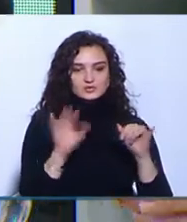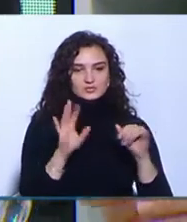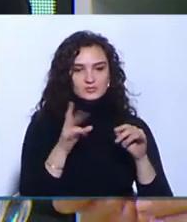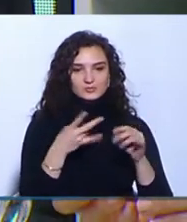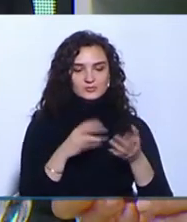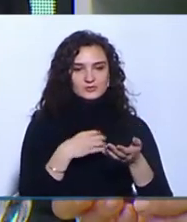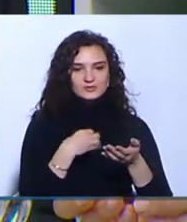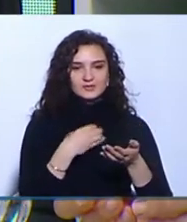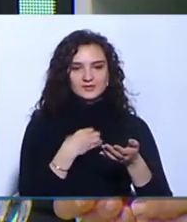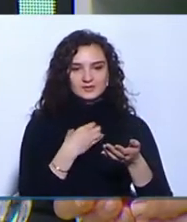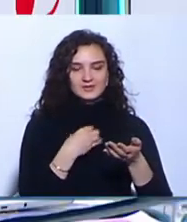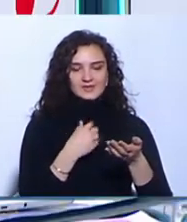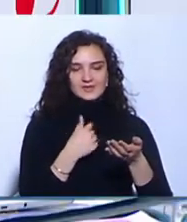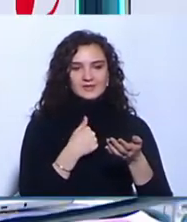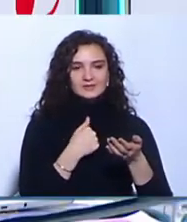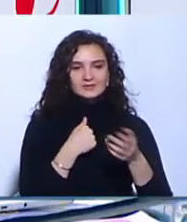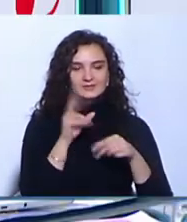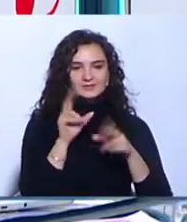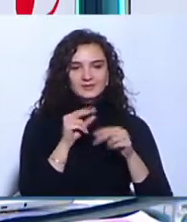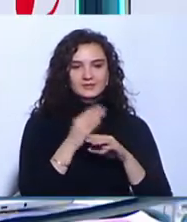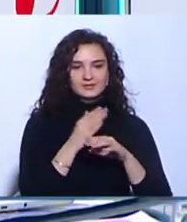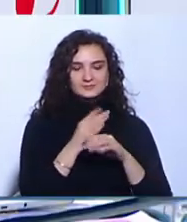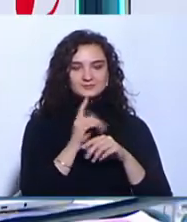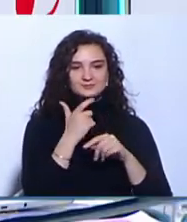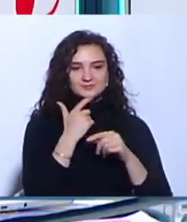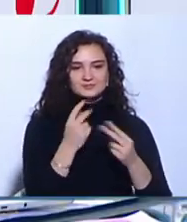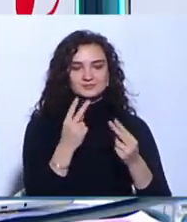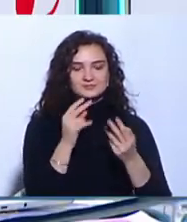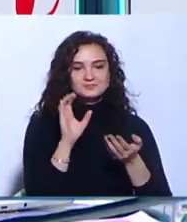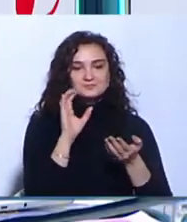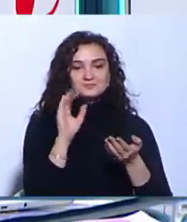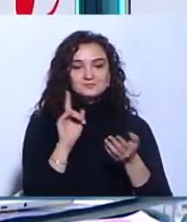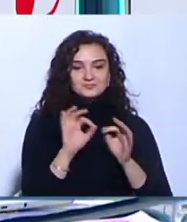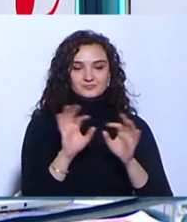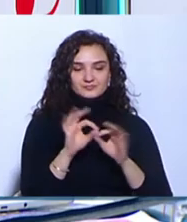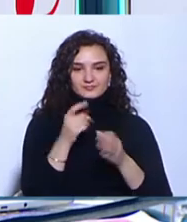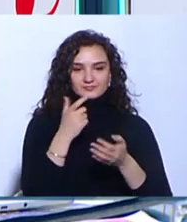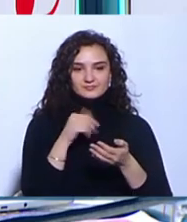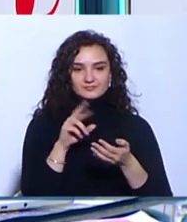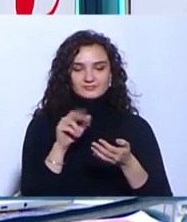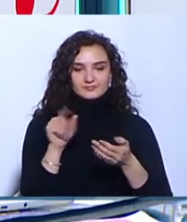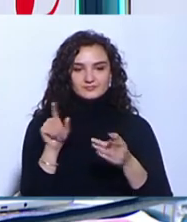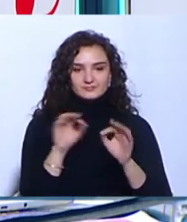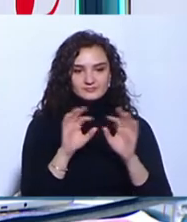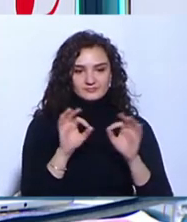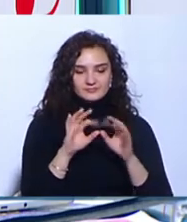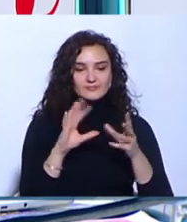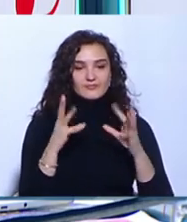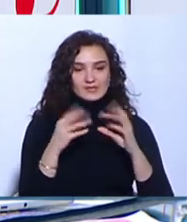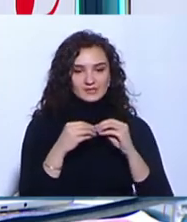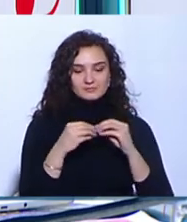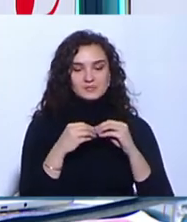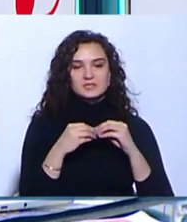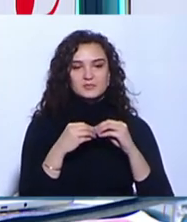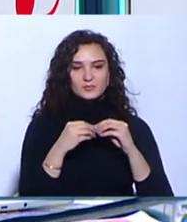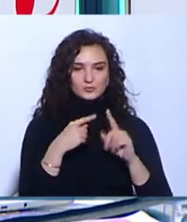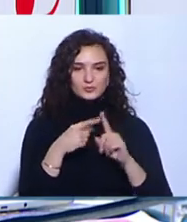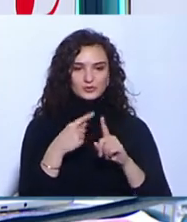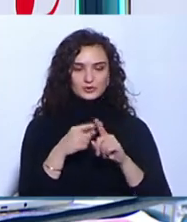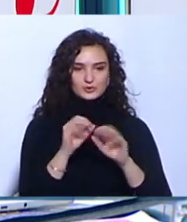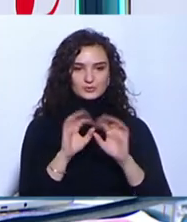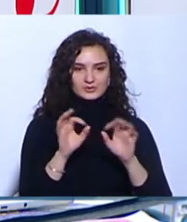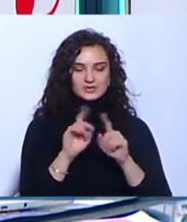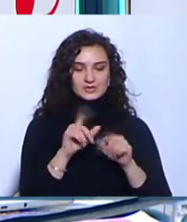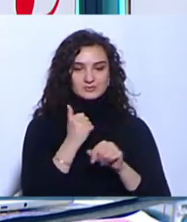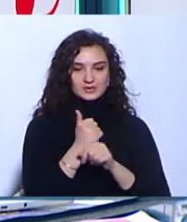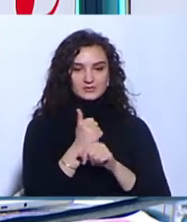ნიშნია. მე იმედი მაქვს, რომ ყურადღებით მოისმინეთ ახლა ეს პასუხი ბატონ ლადომ, მაქსიმალურად პოზიტიურ წრილში